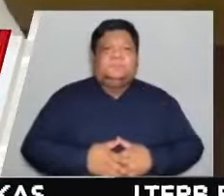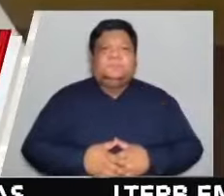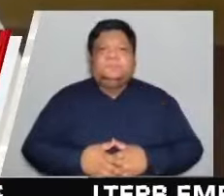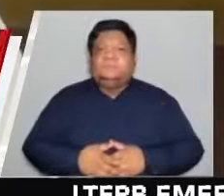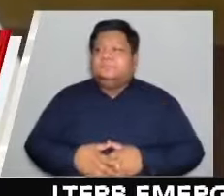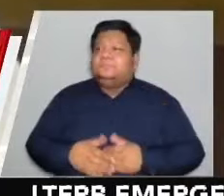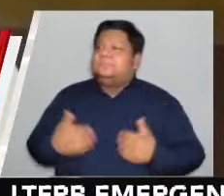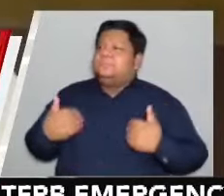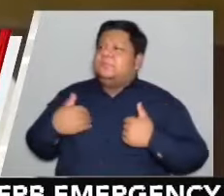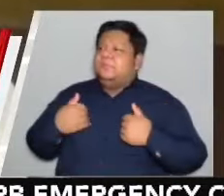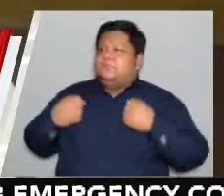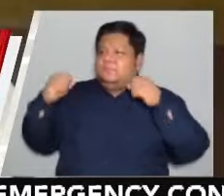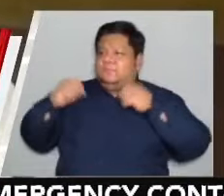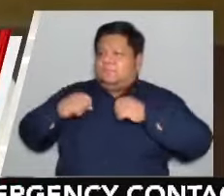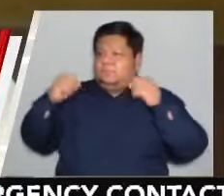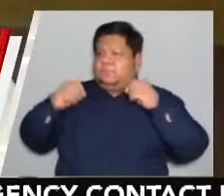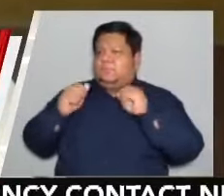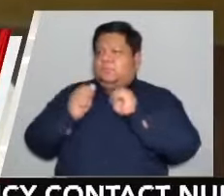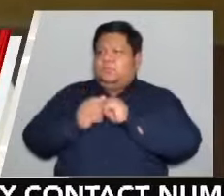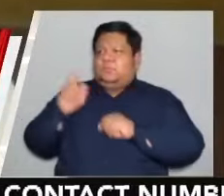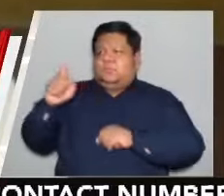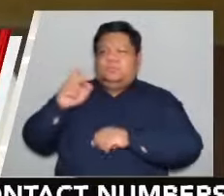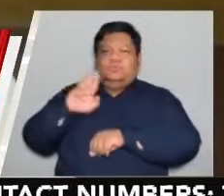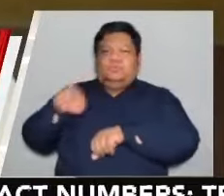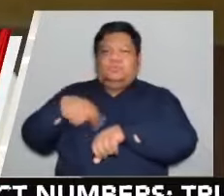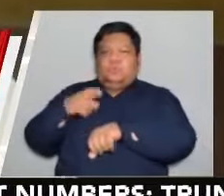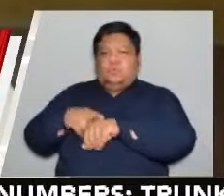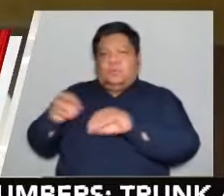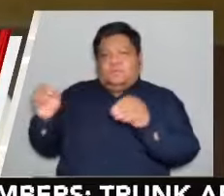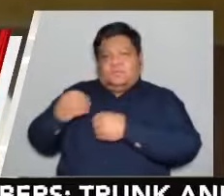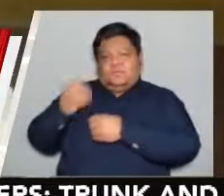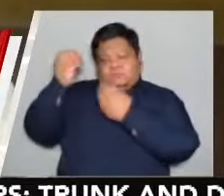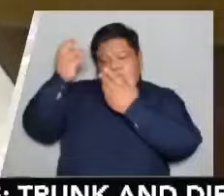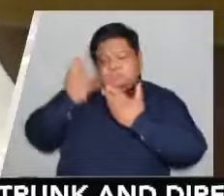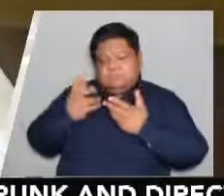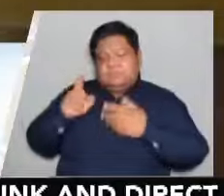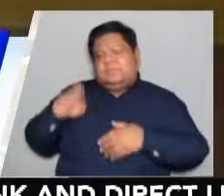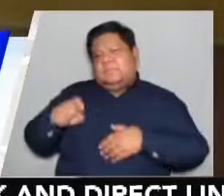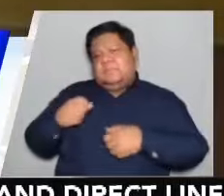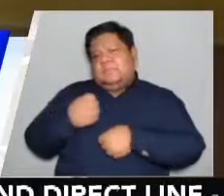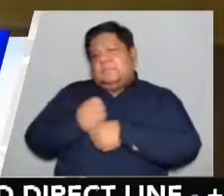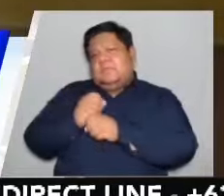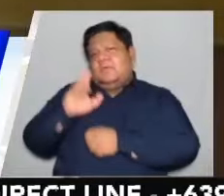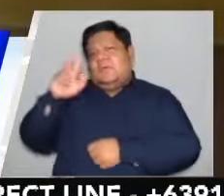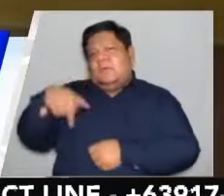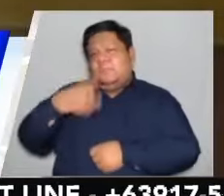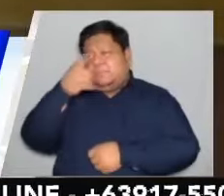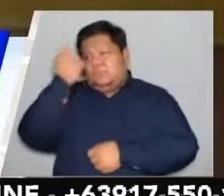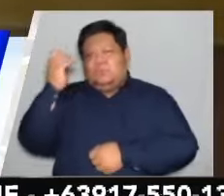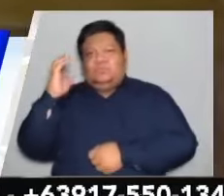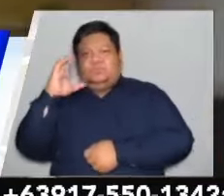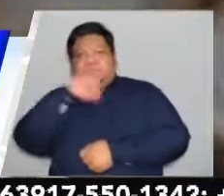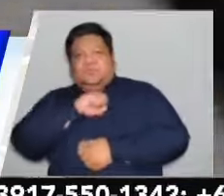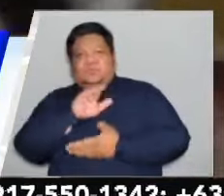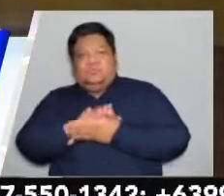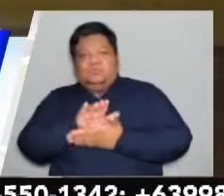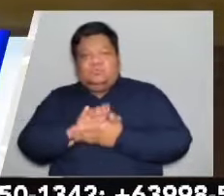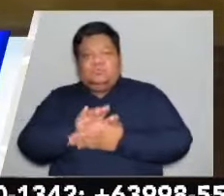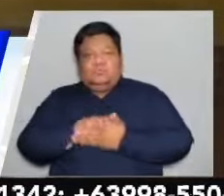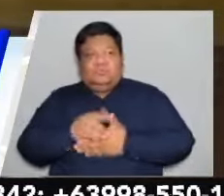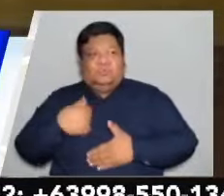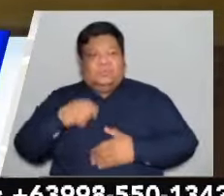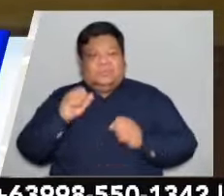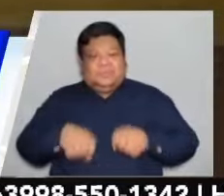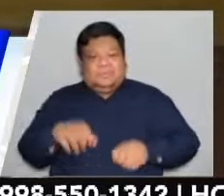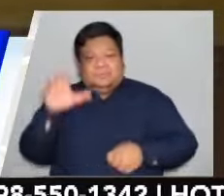by our regional office din at ang ano they have to make up for the Lost Time kasi we could not afford any lost days dahil pinaikli